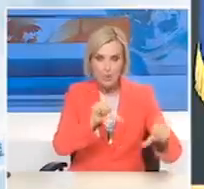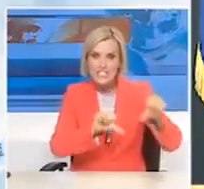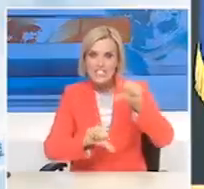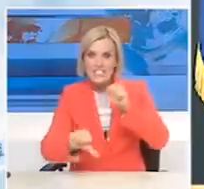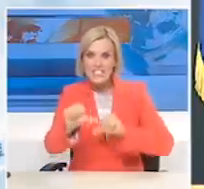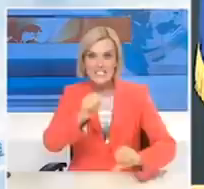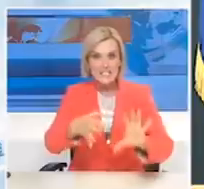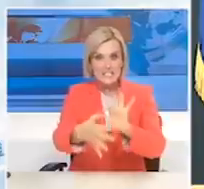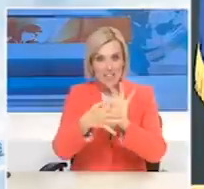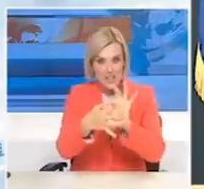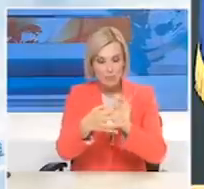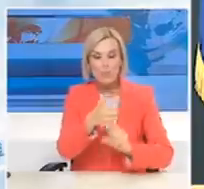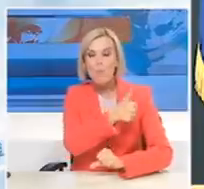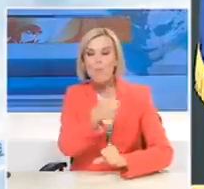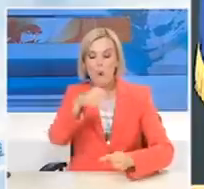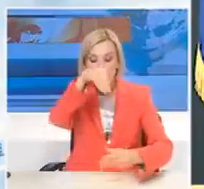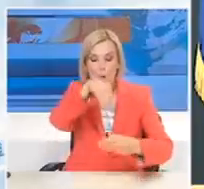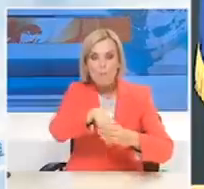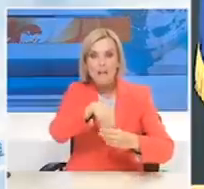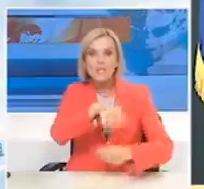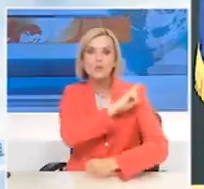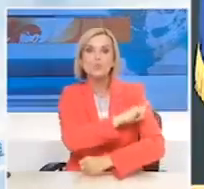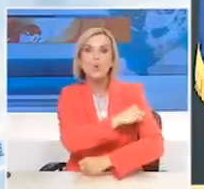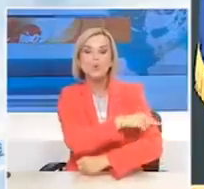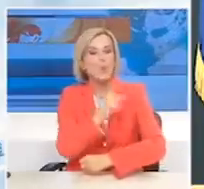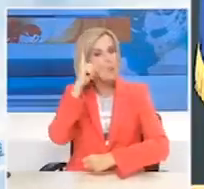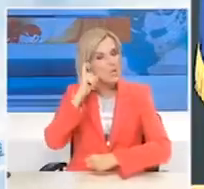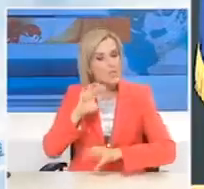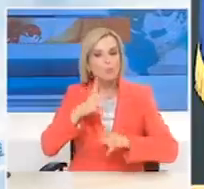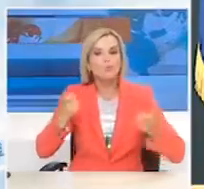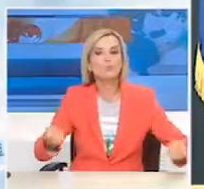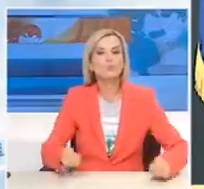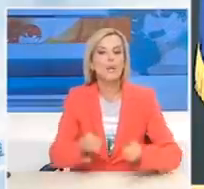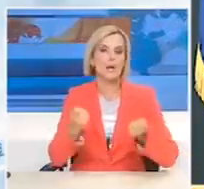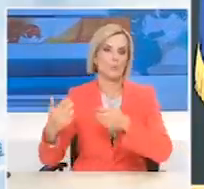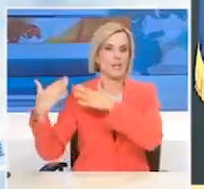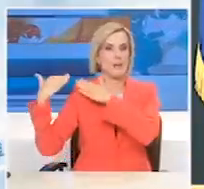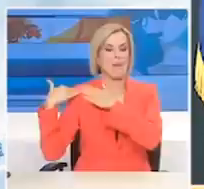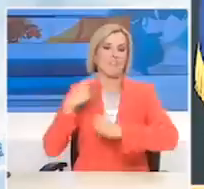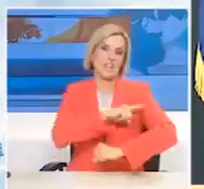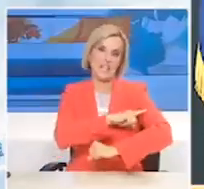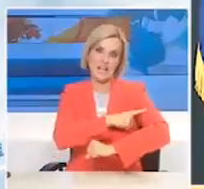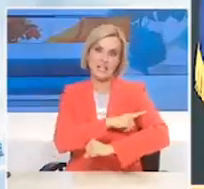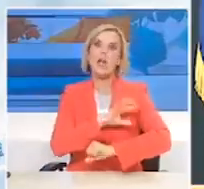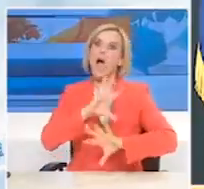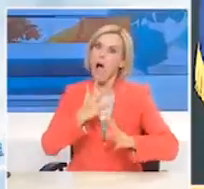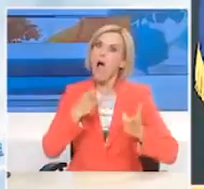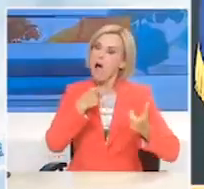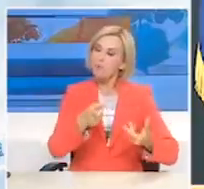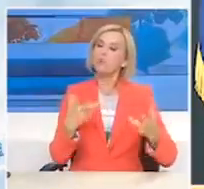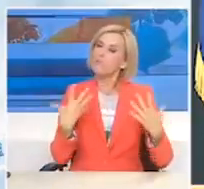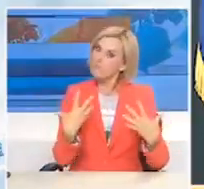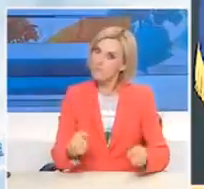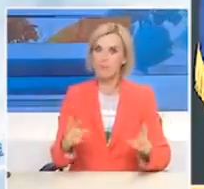προσεκτική παρακολούθηση για παρενέργειες και ο συνδυασμός δεν έχει δοκιμαστεί ακόμη σε σοβαρά ασθενείς. Σίγουρα όμως τα μηνύματα είναι